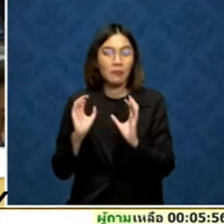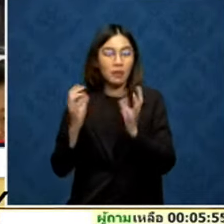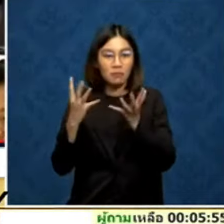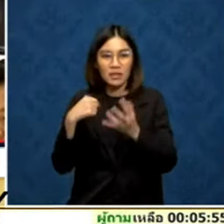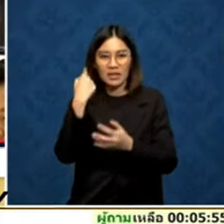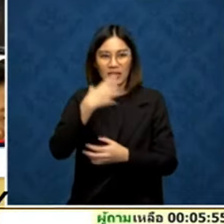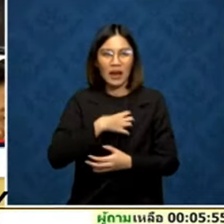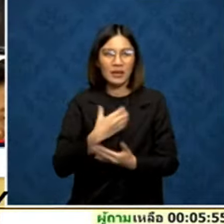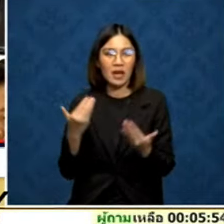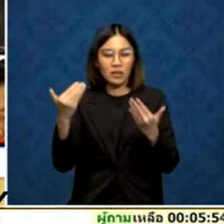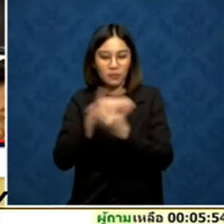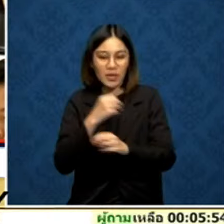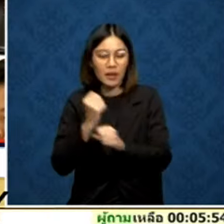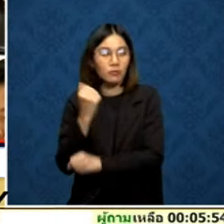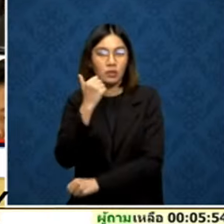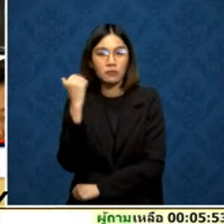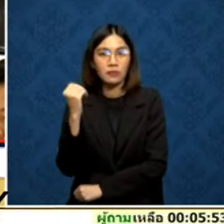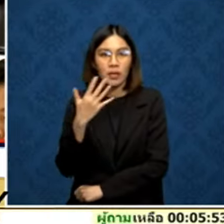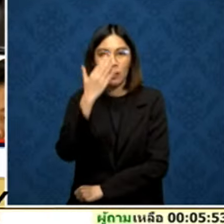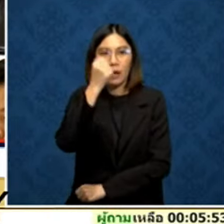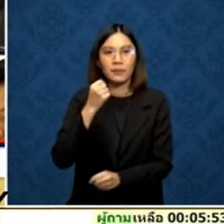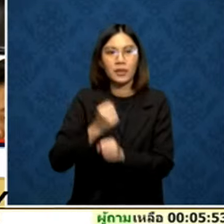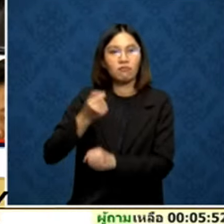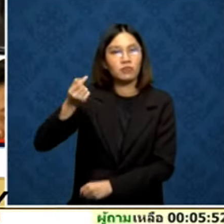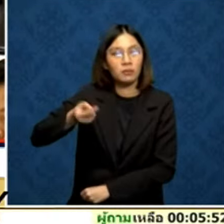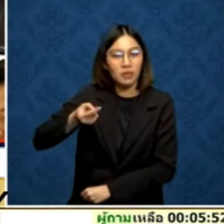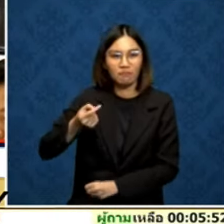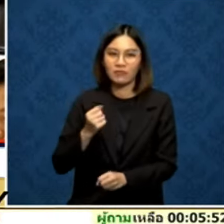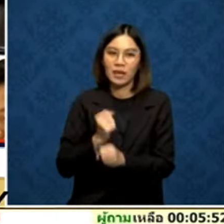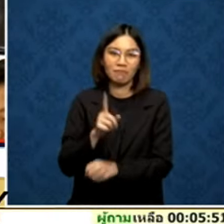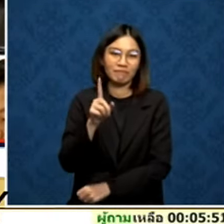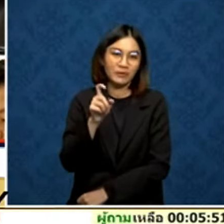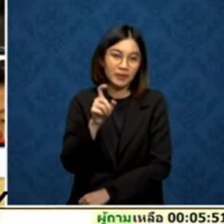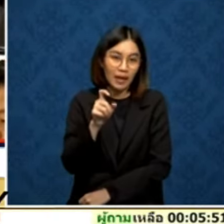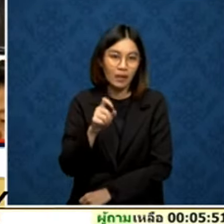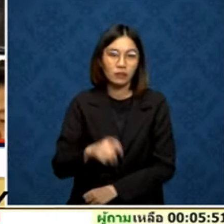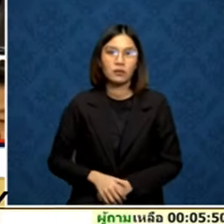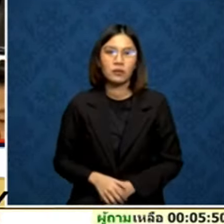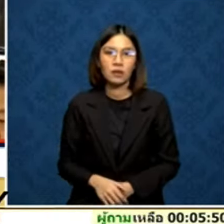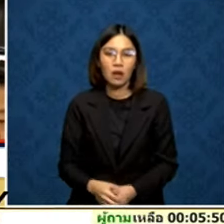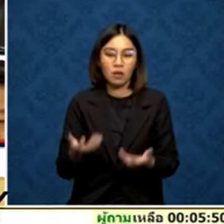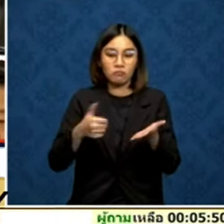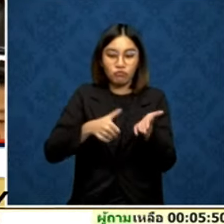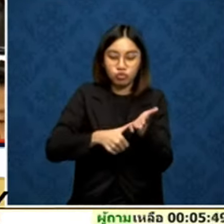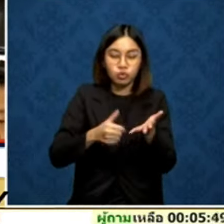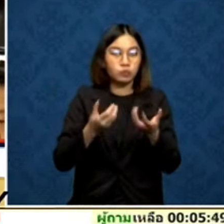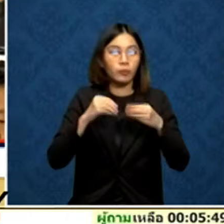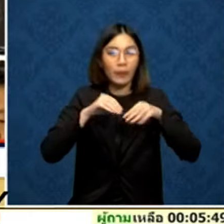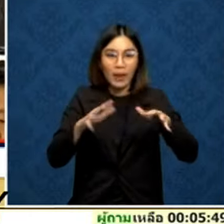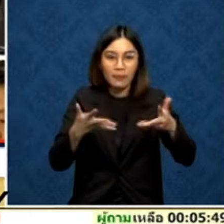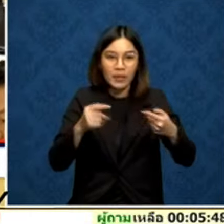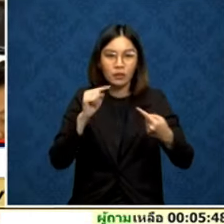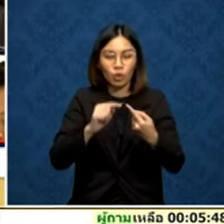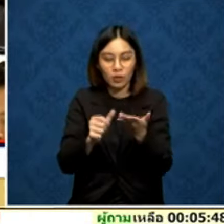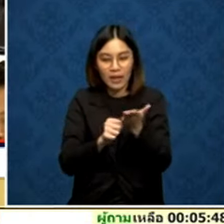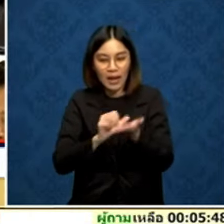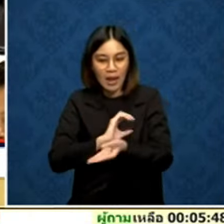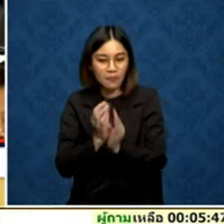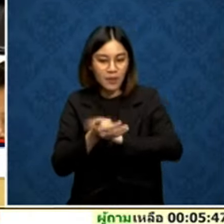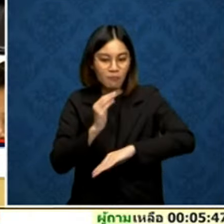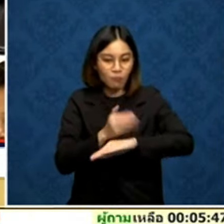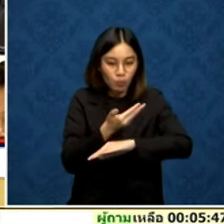ธุรกิจไปทำอย่างอื่นเนื่องจากว่าทำแบบเดิมเนี่ยมันทำไม่ได้แล้วไม่มีการออกสินเชื่อสำหรับการปรับเปลี่ยนธุรกิจไม่มีการ